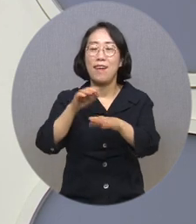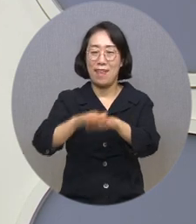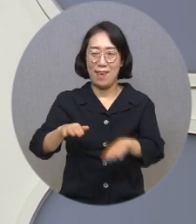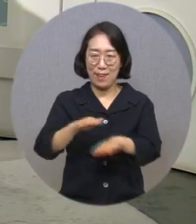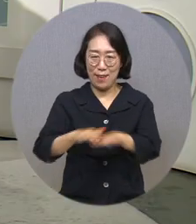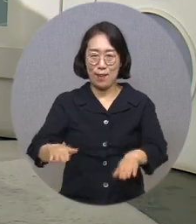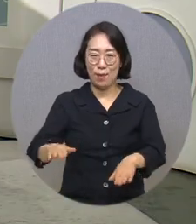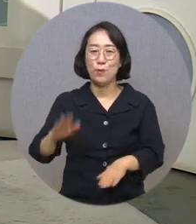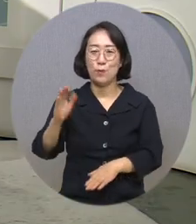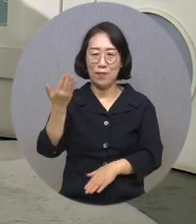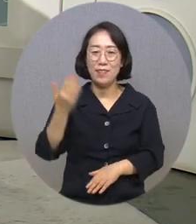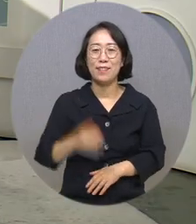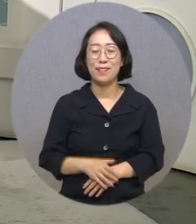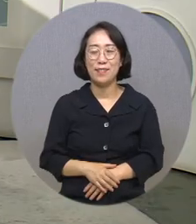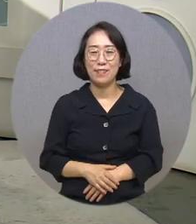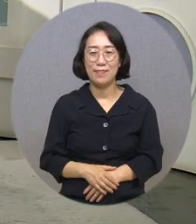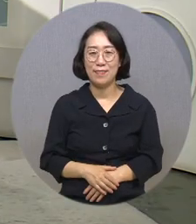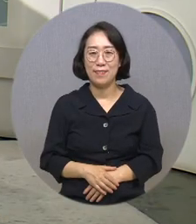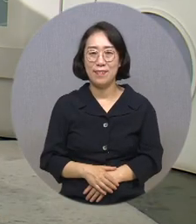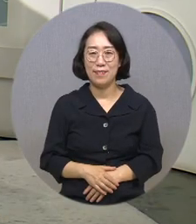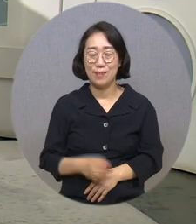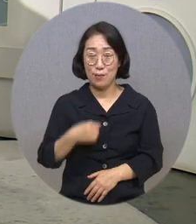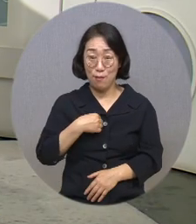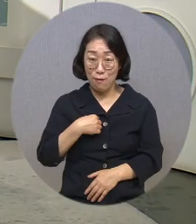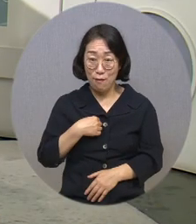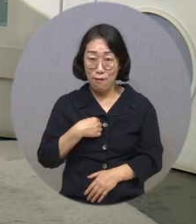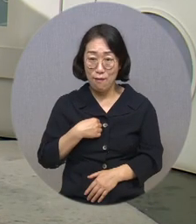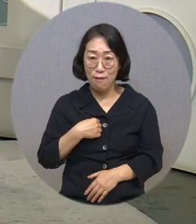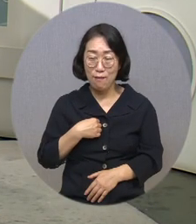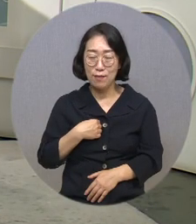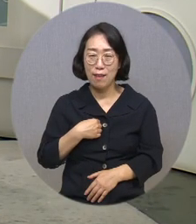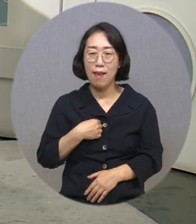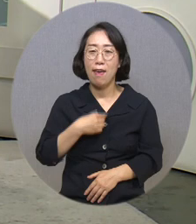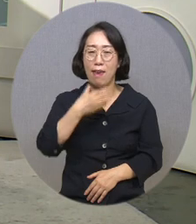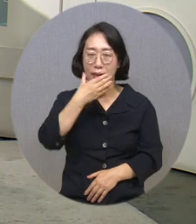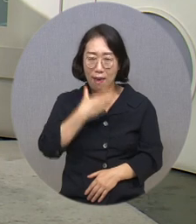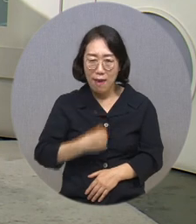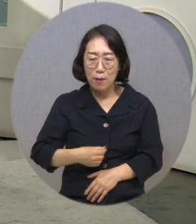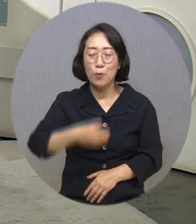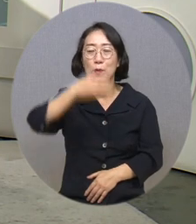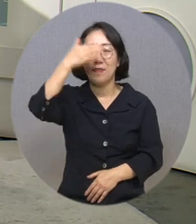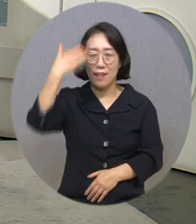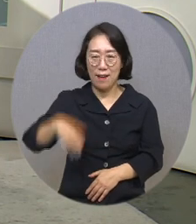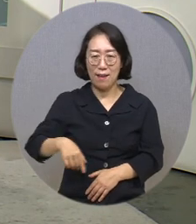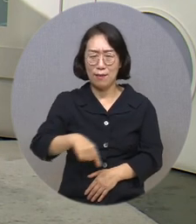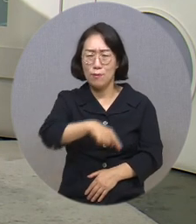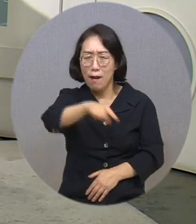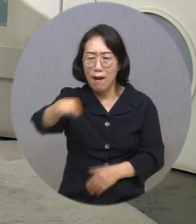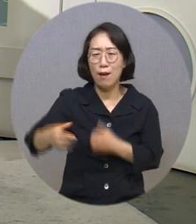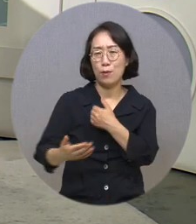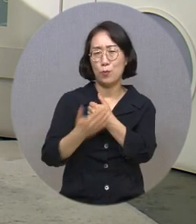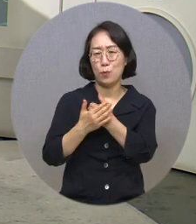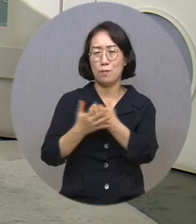와. 네. 그래서 저한테는 참 행운이었고 감사하죠. 사실 주변 분들한테.